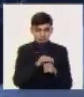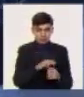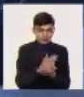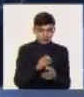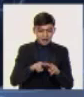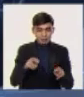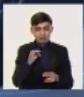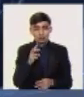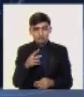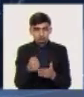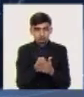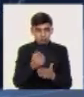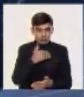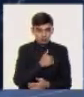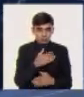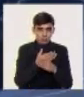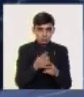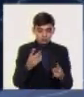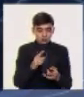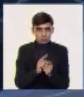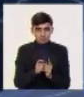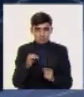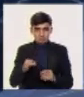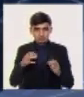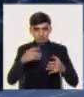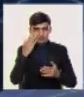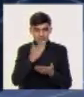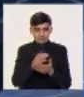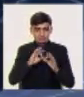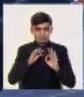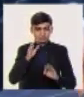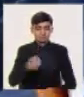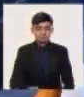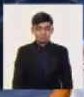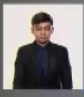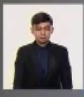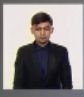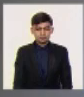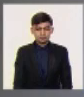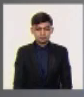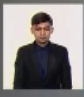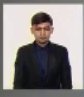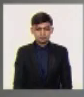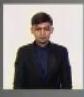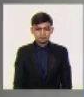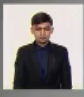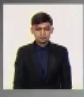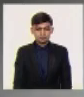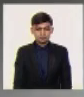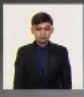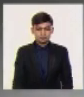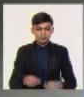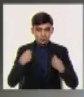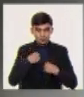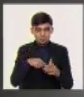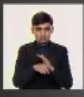кто охотится за теми, кому нужна помощь, расскажет Жанна Тайтенова. Просто куртки слишком дорого, а мне